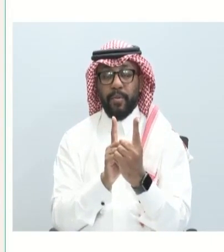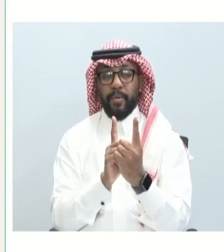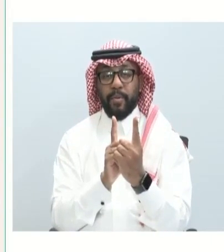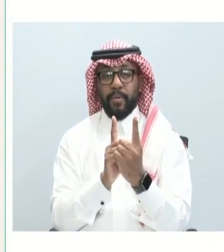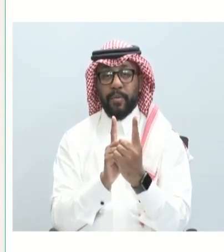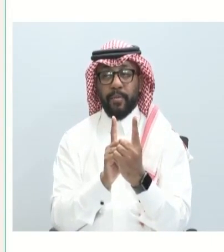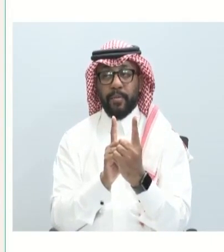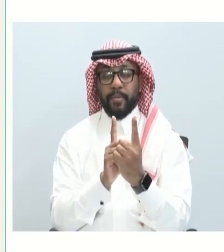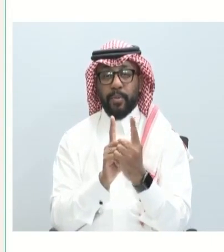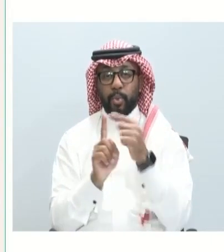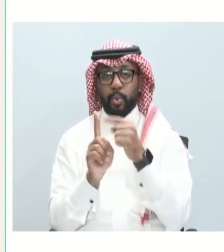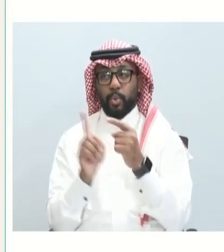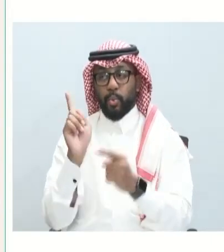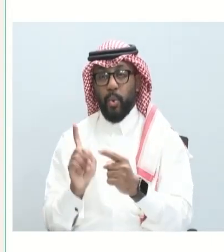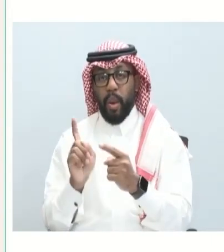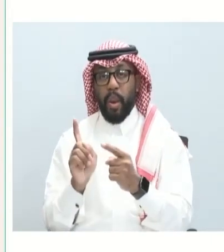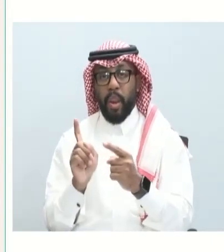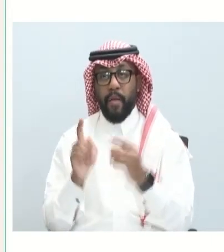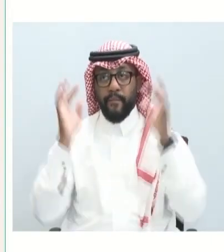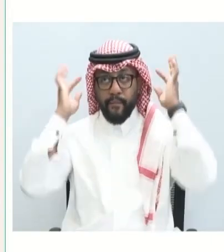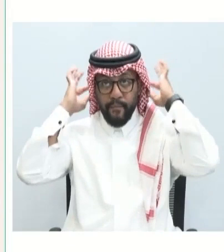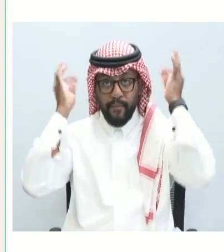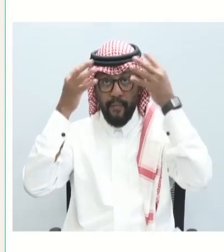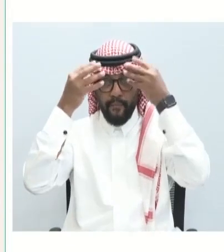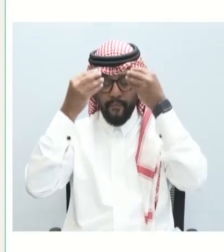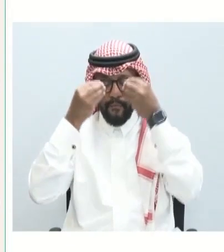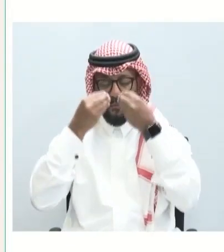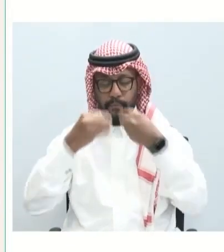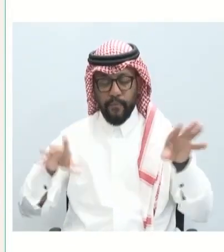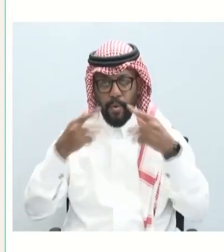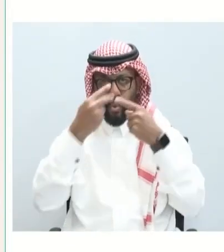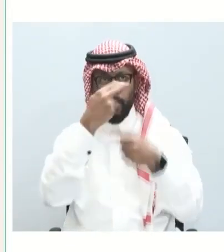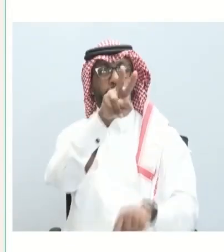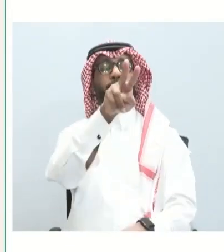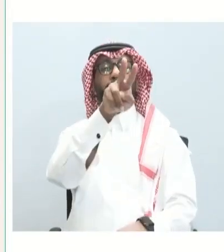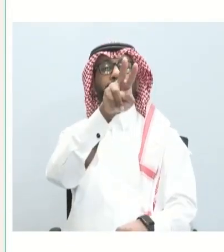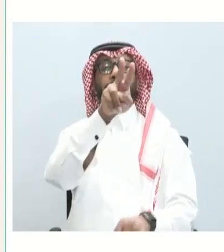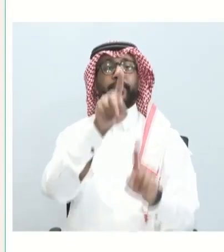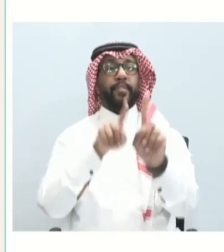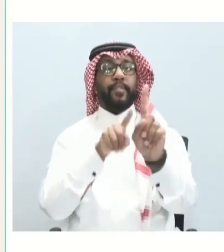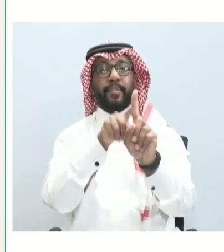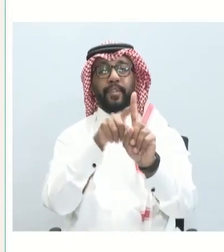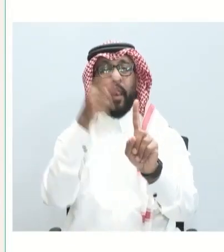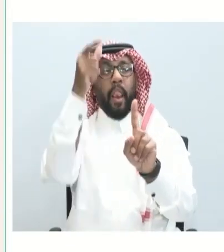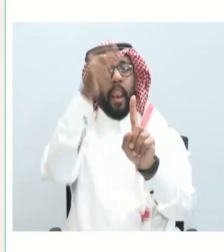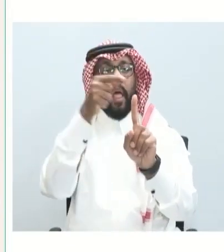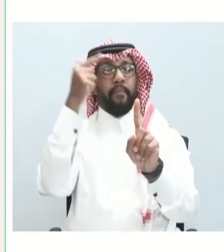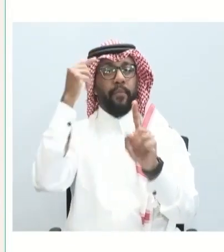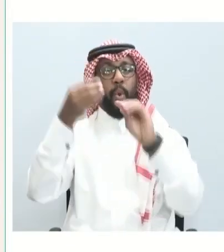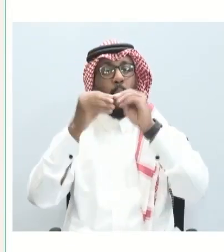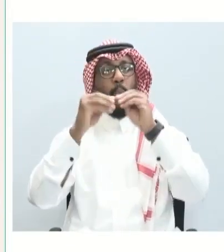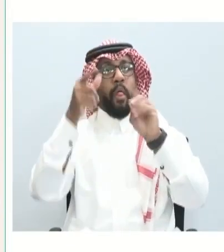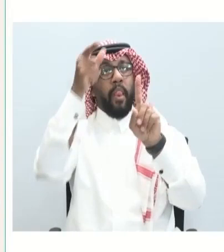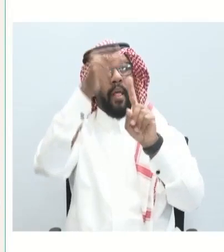وطلب من المتسابق الاول بعد ان ازال العصابه من على عينه ان يخبره